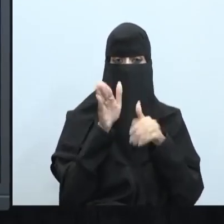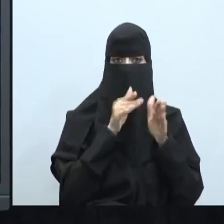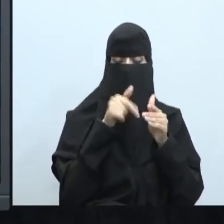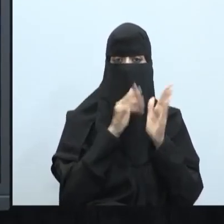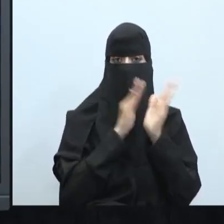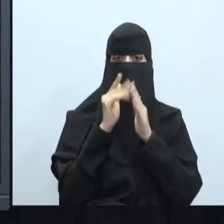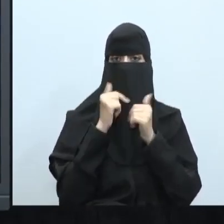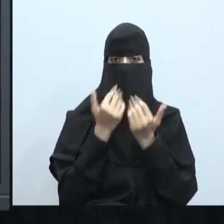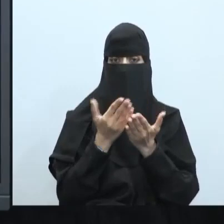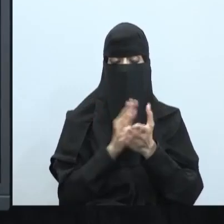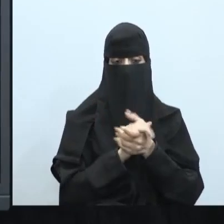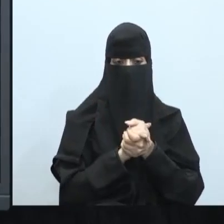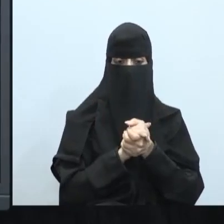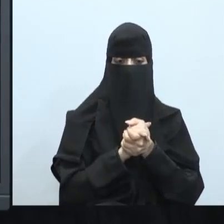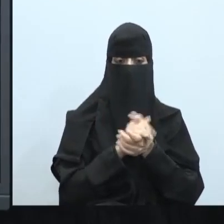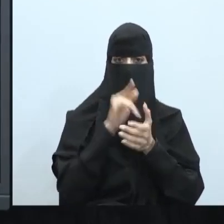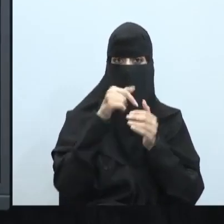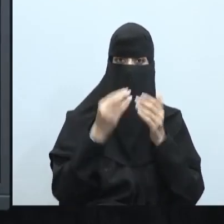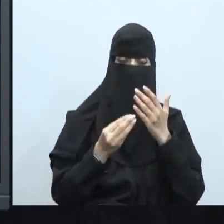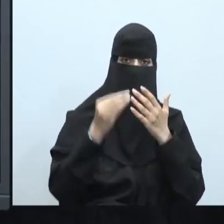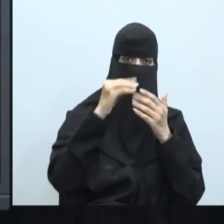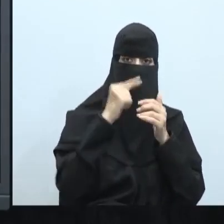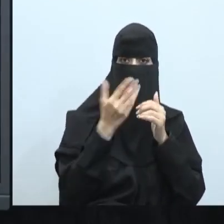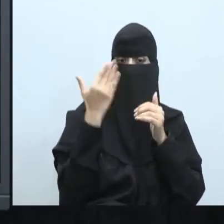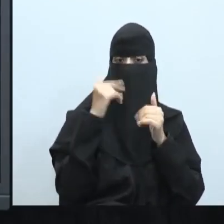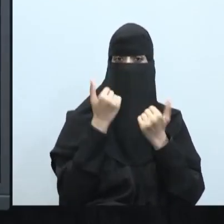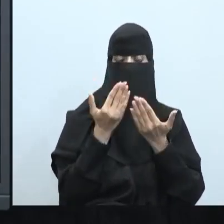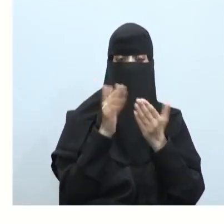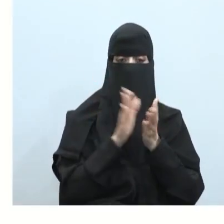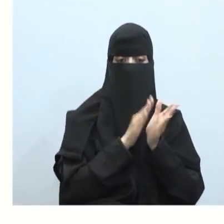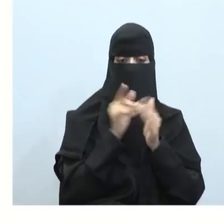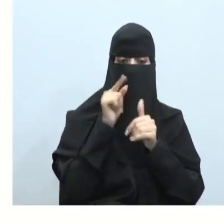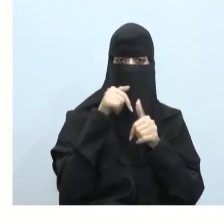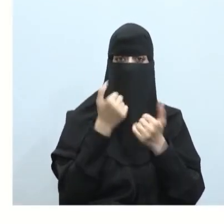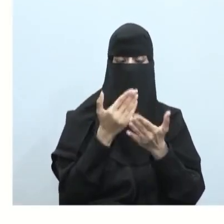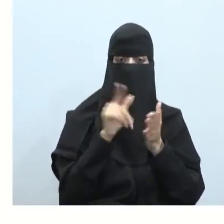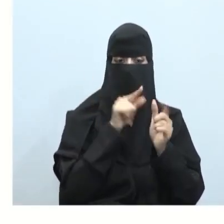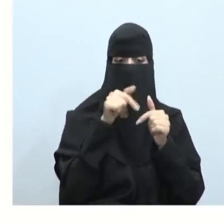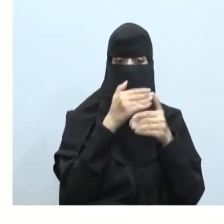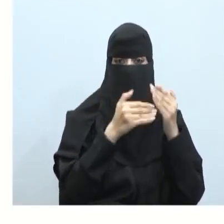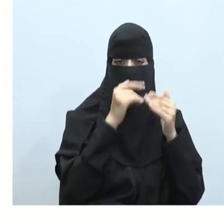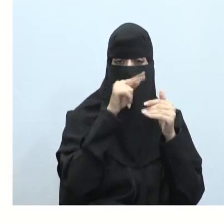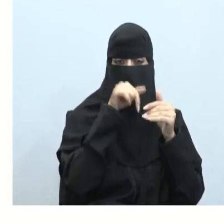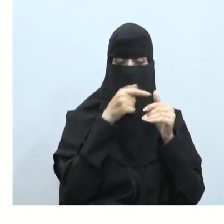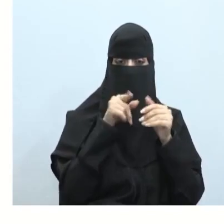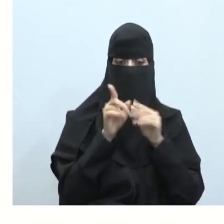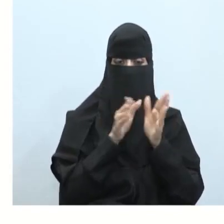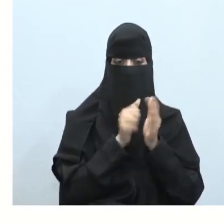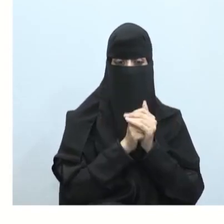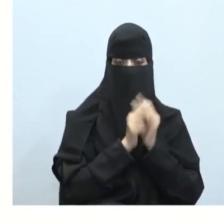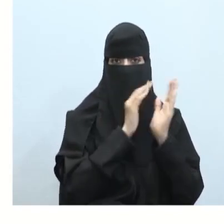ملكي اكس سي تحدثنا في الخطوات السابقه انه لا ينشئ ملف اكس فعدم انشائه له الملف القابل